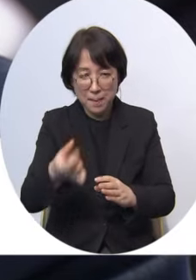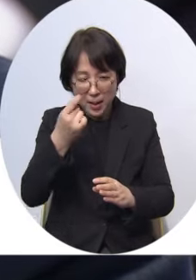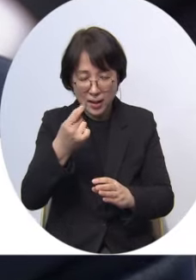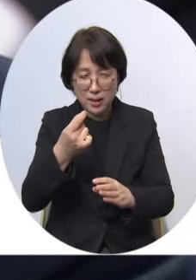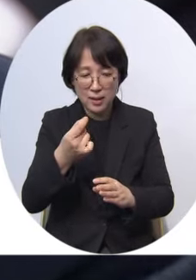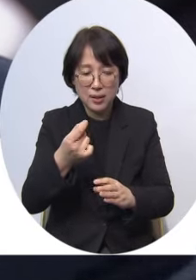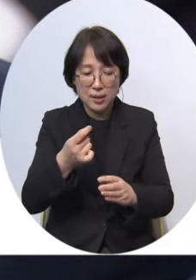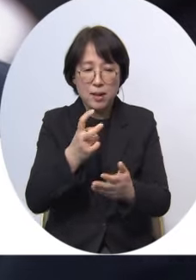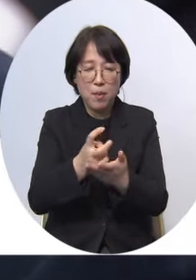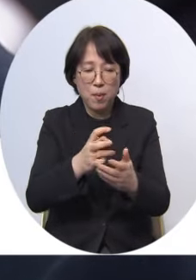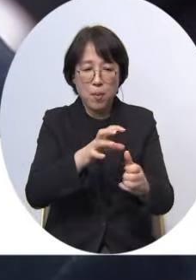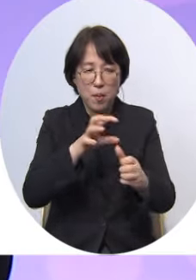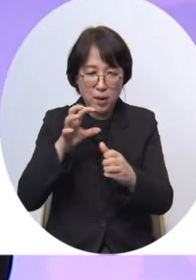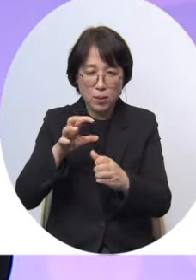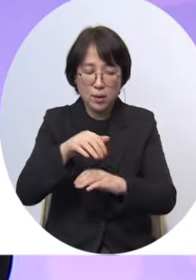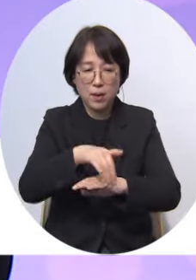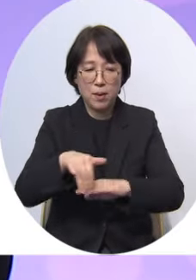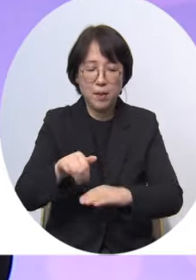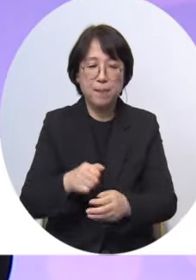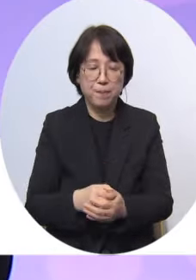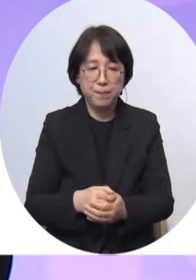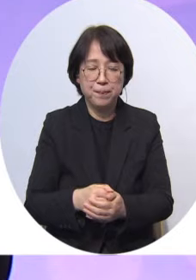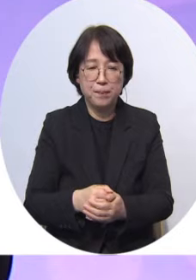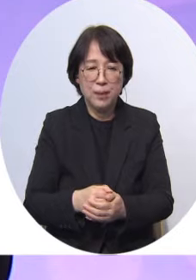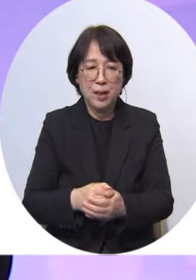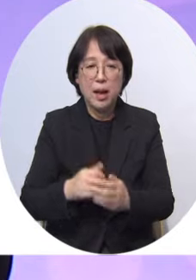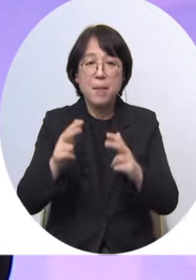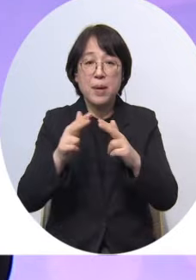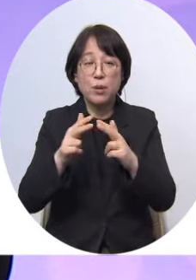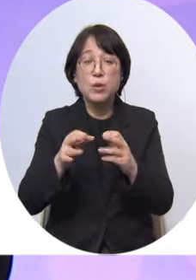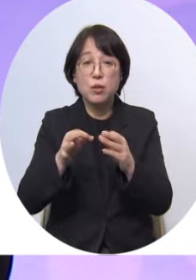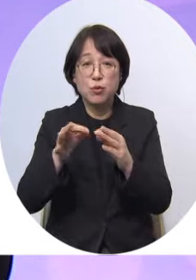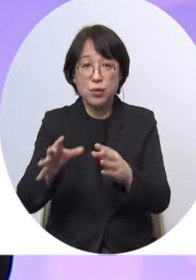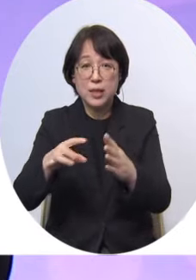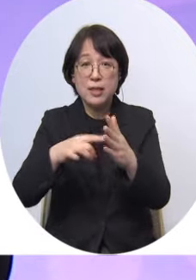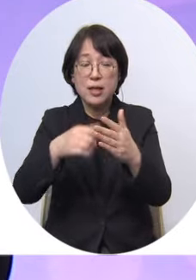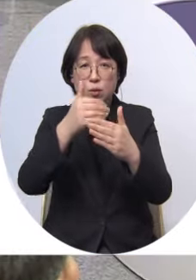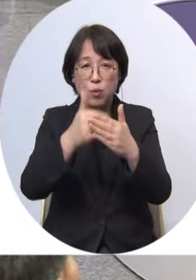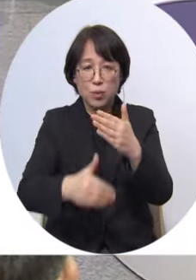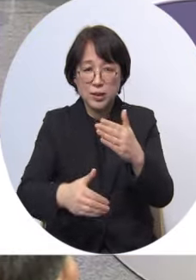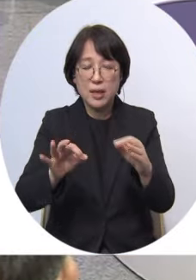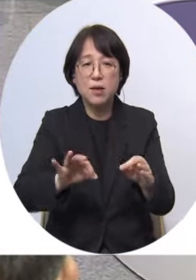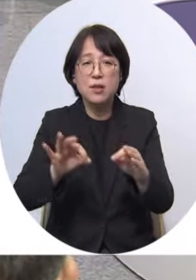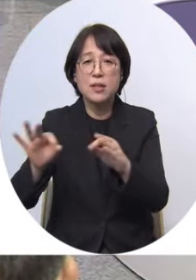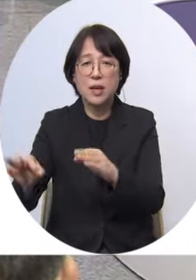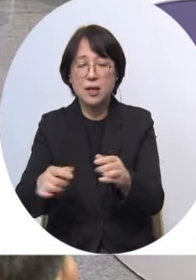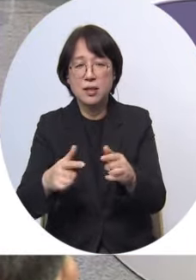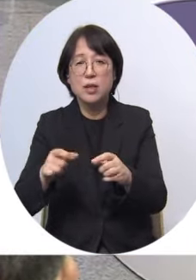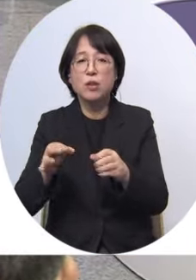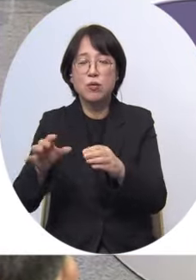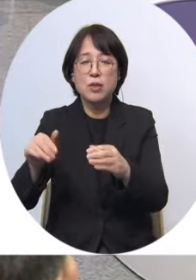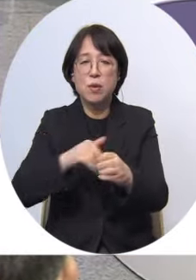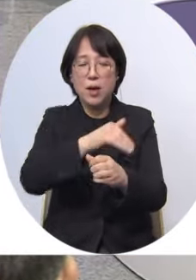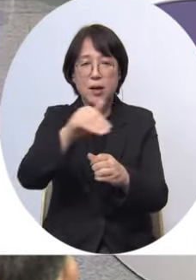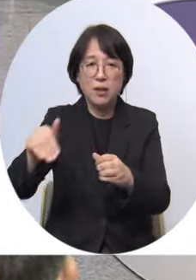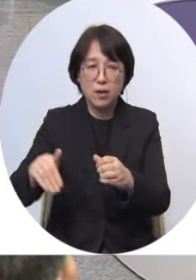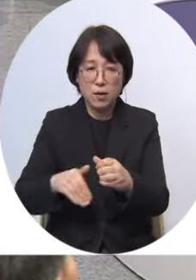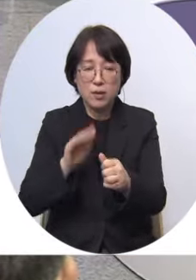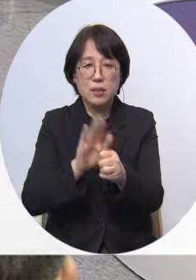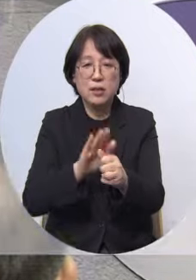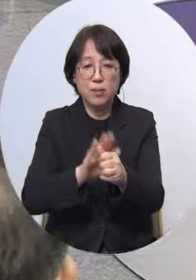적극 활용할 방침입니다. 윤 대통령은 반도체 투자 세액 공제를 연장하는 등 투자 환경 개선 지원